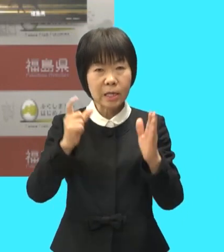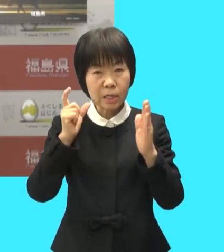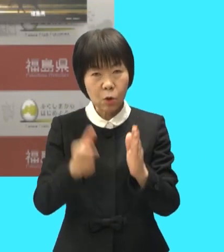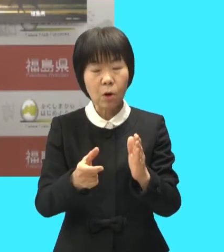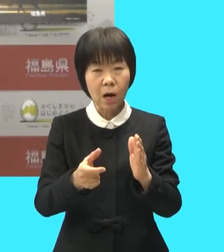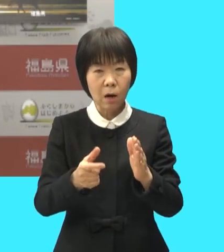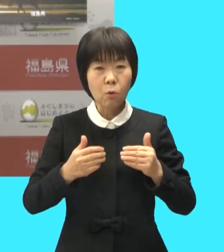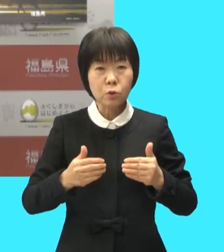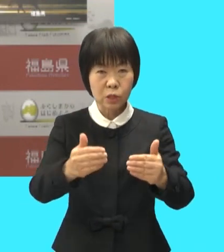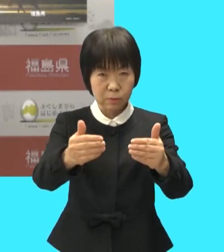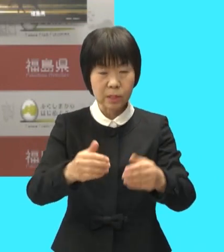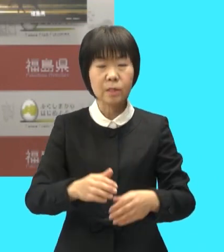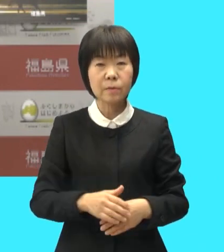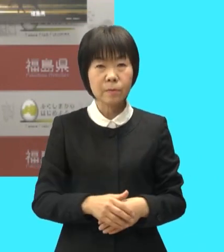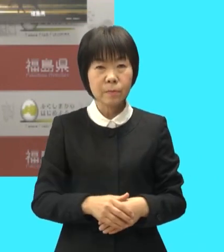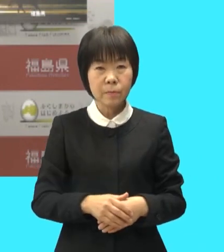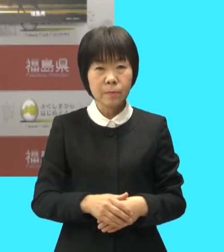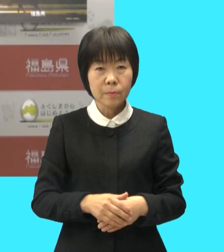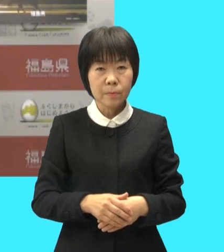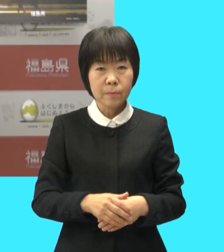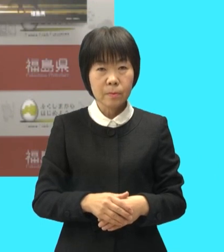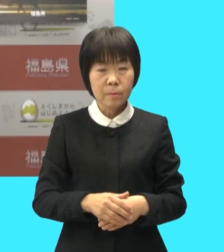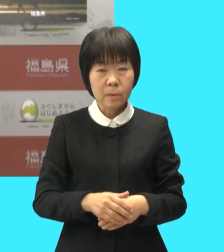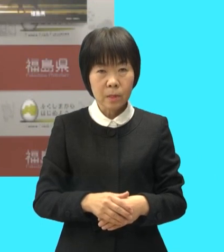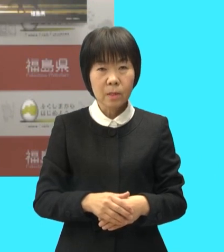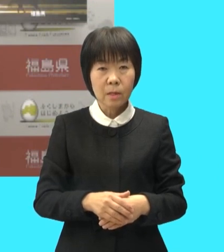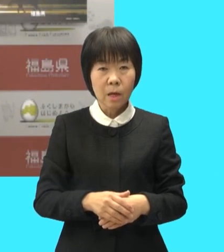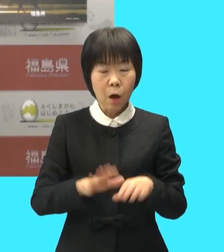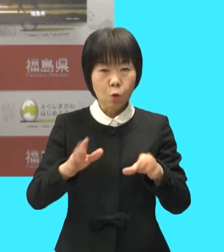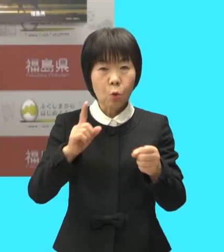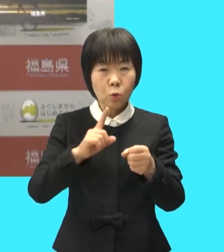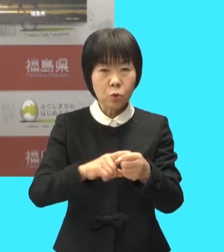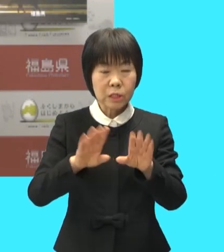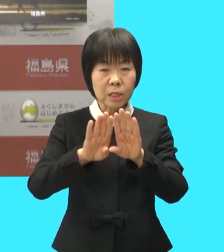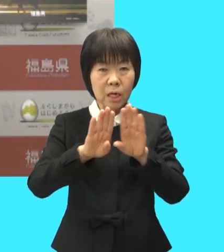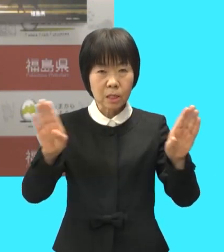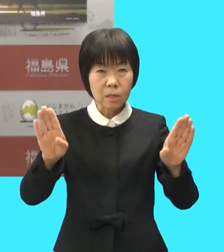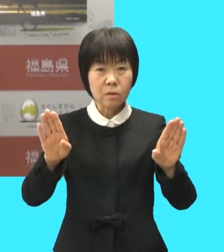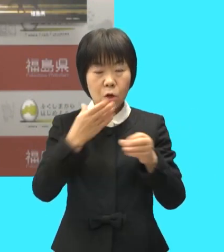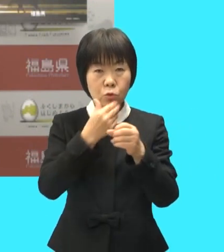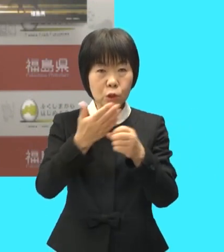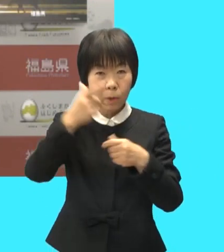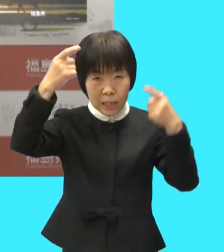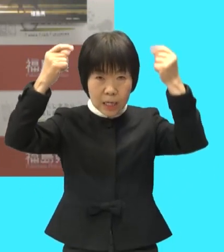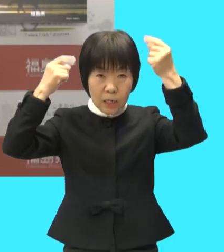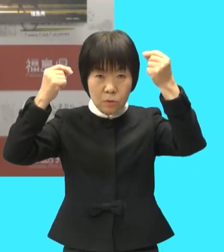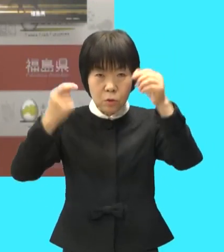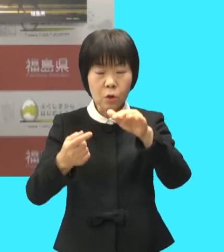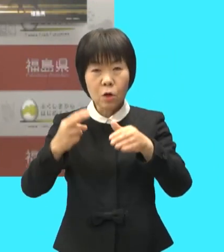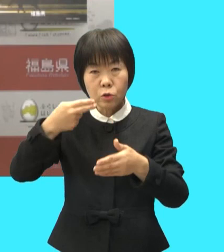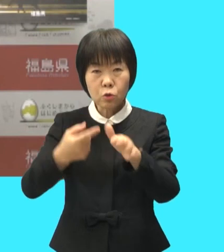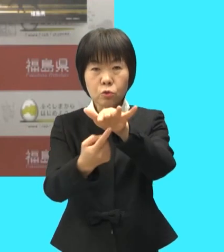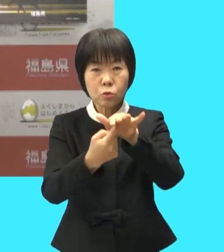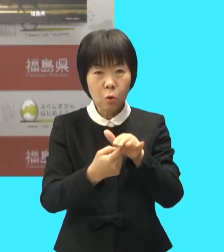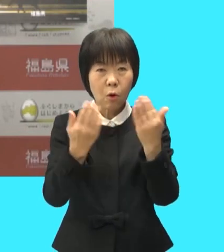強化を推進します。また今年開設される福島大学食農